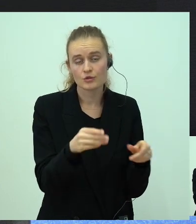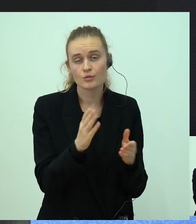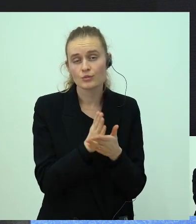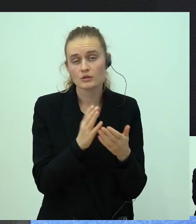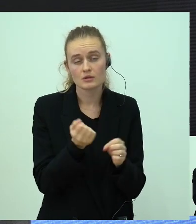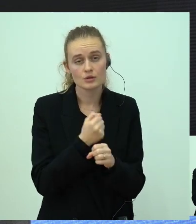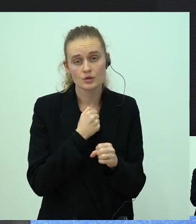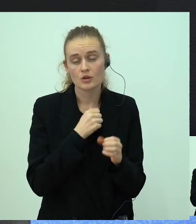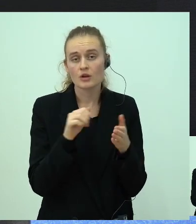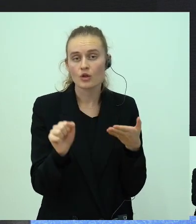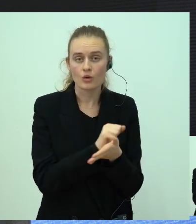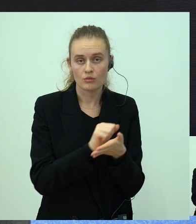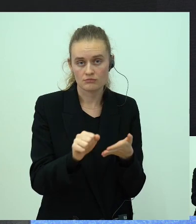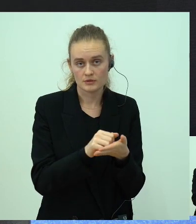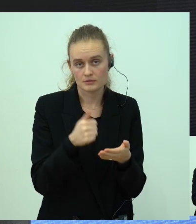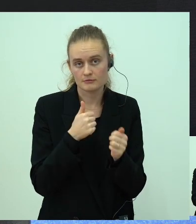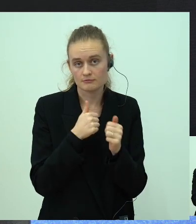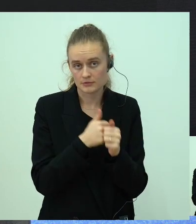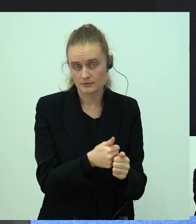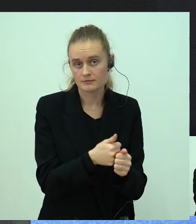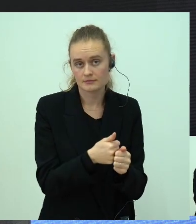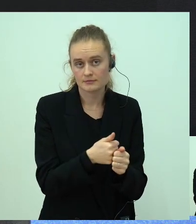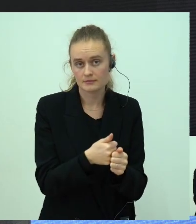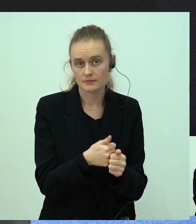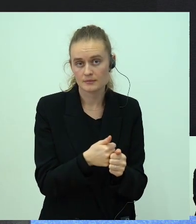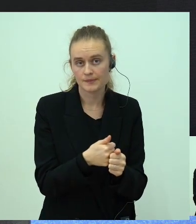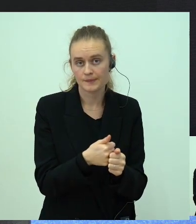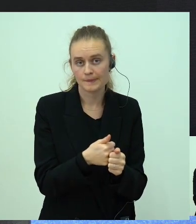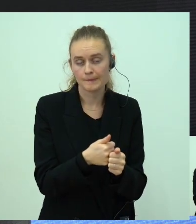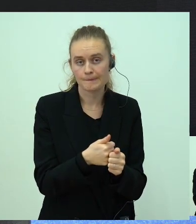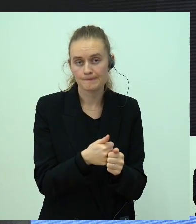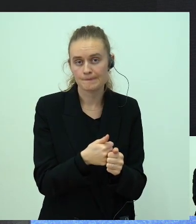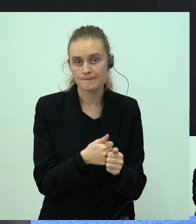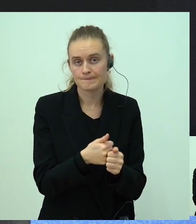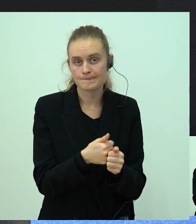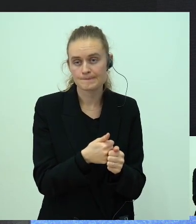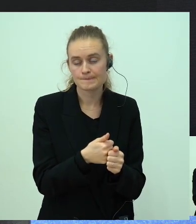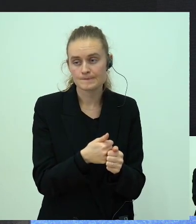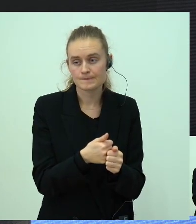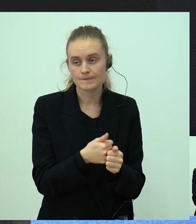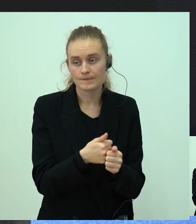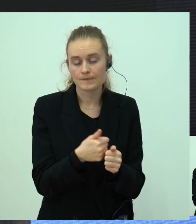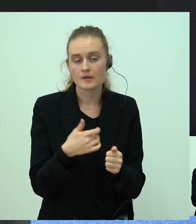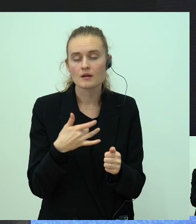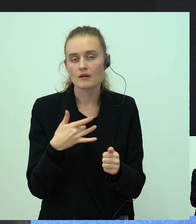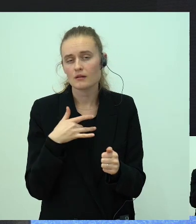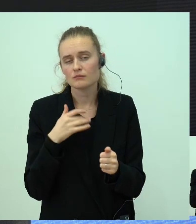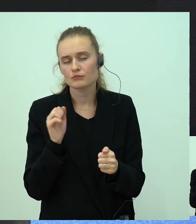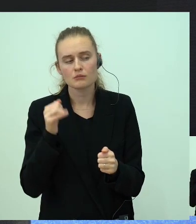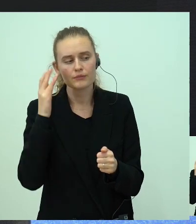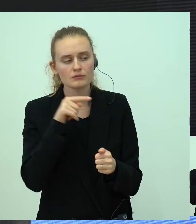dokumentą, kuriuo vadovautųsi. Na, galbūt kažkas gali paklausti, kam žydams